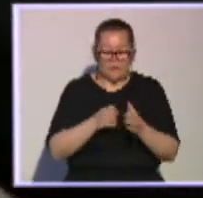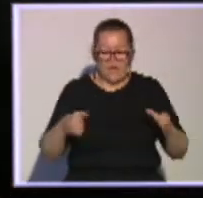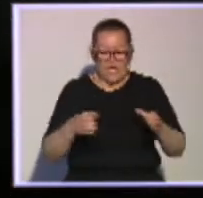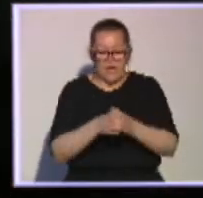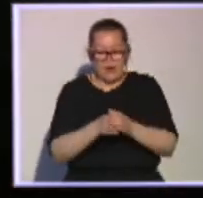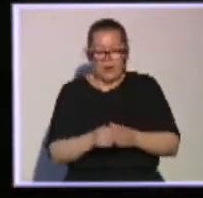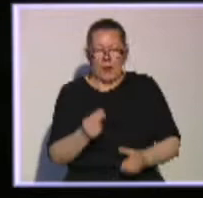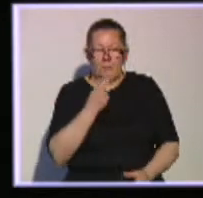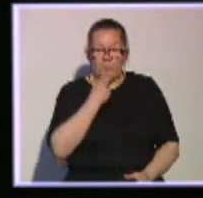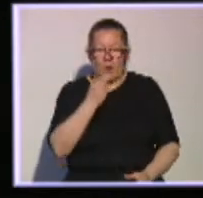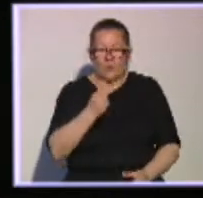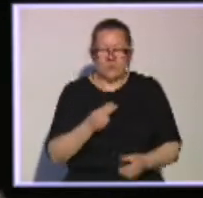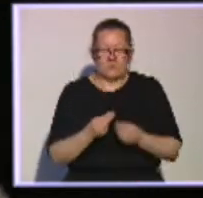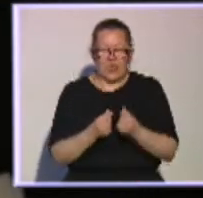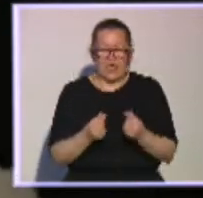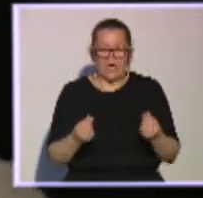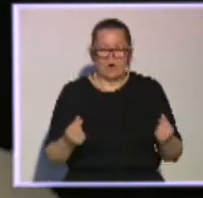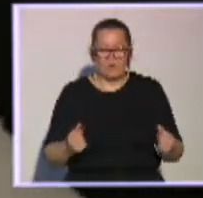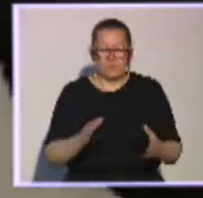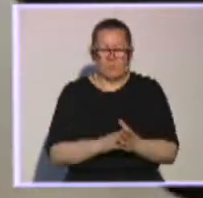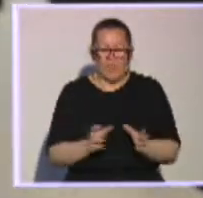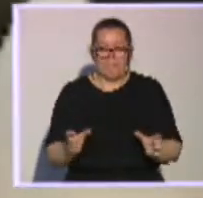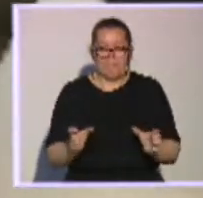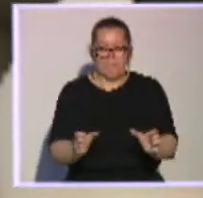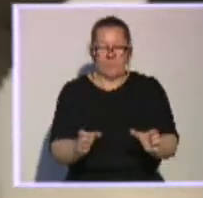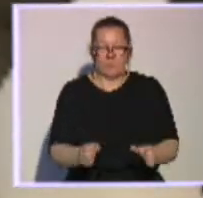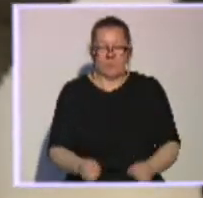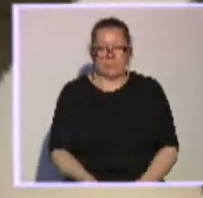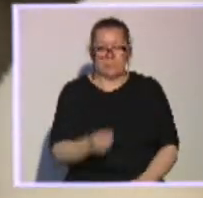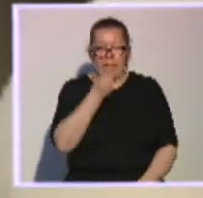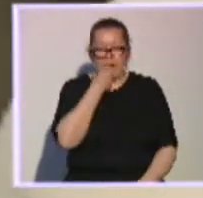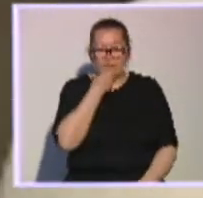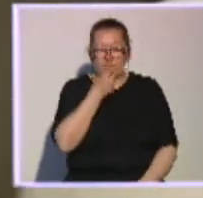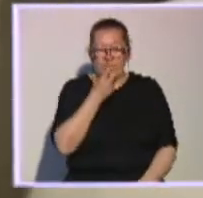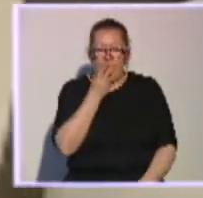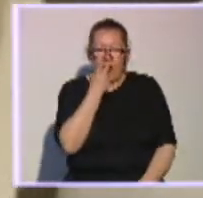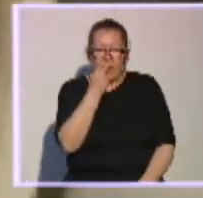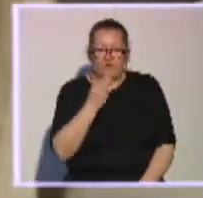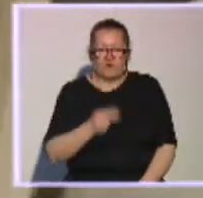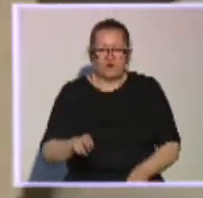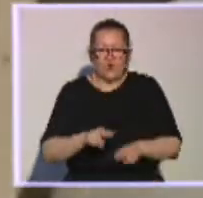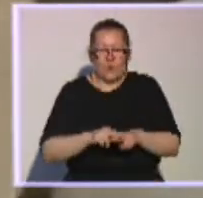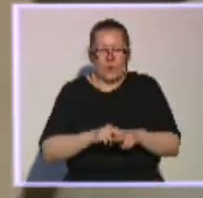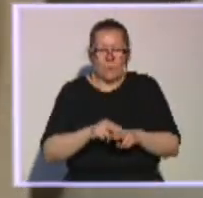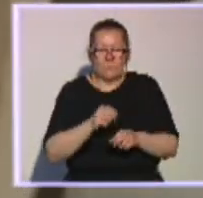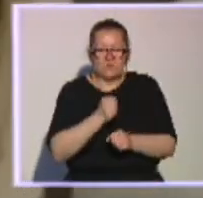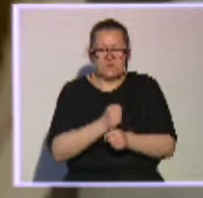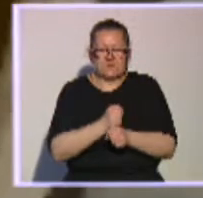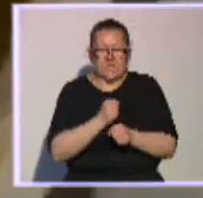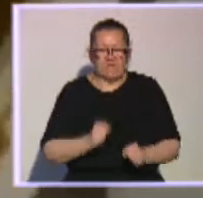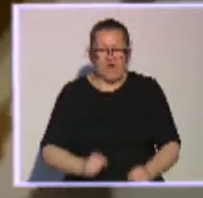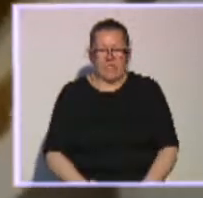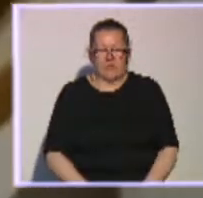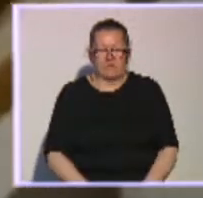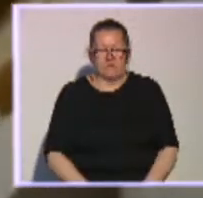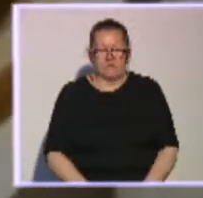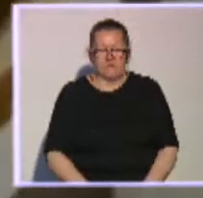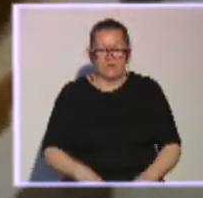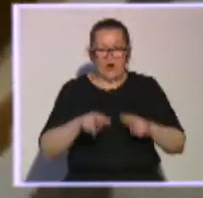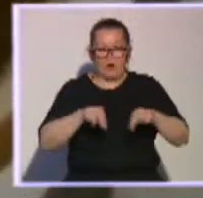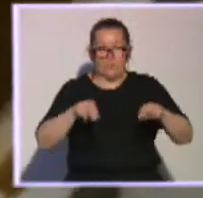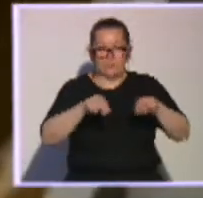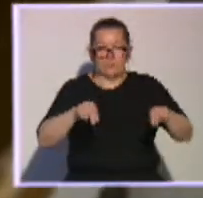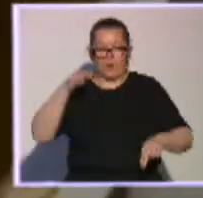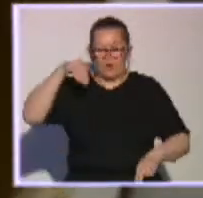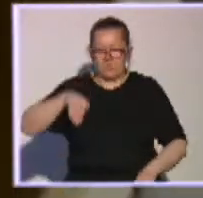ale Comisariatului Regional pentru Protecția Consumatorilor au constatat deficiențe la comercianți la respectivul popas. Controlele de pe